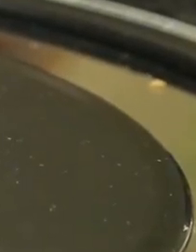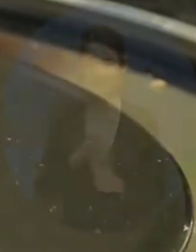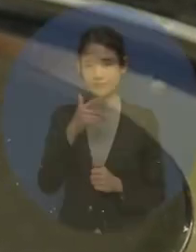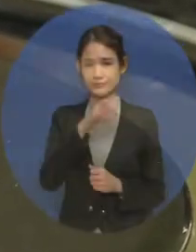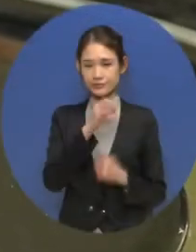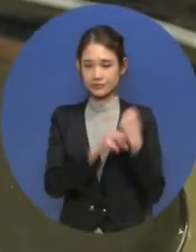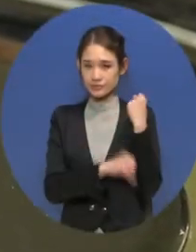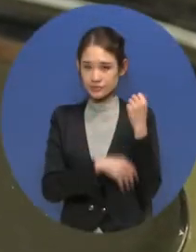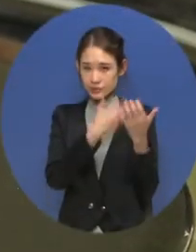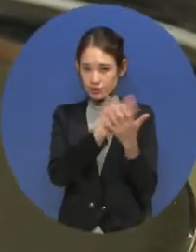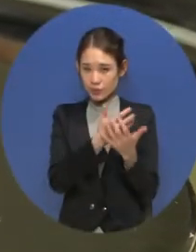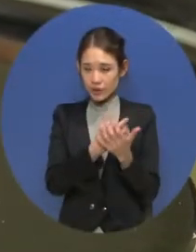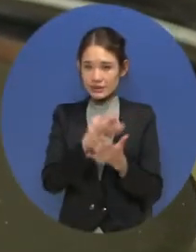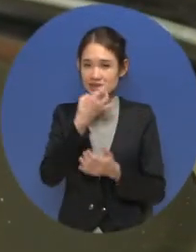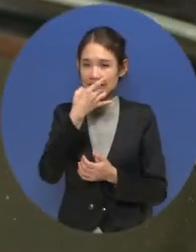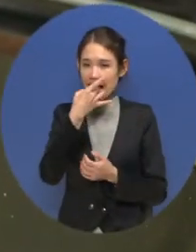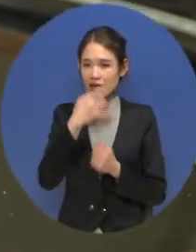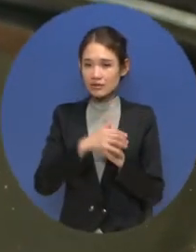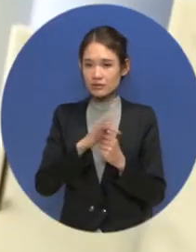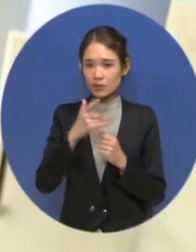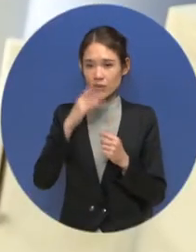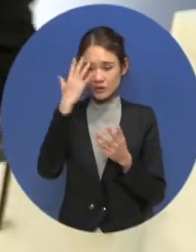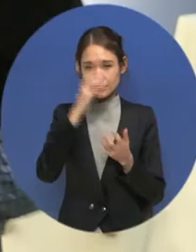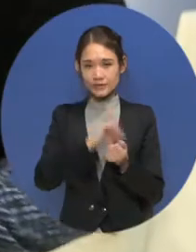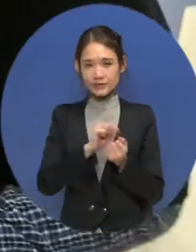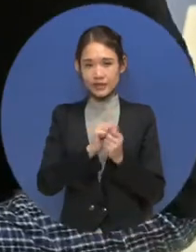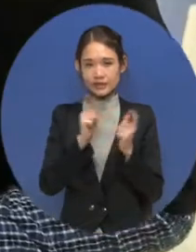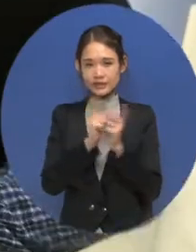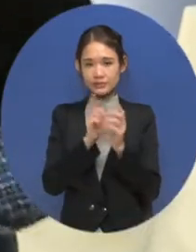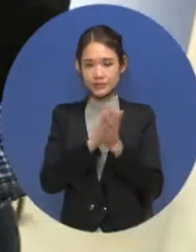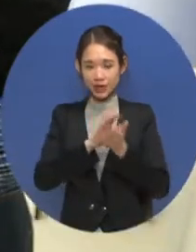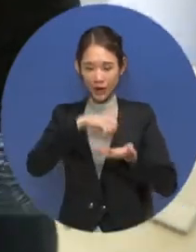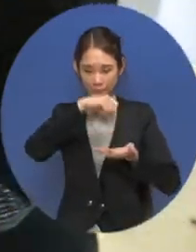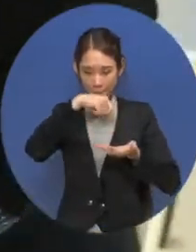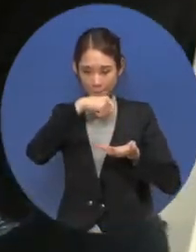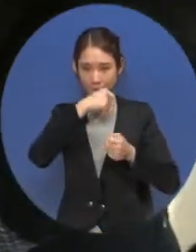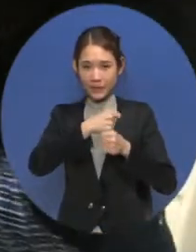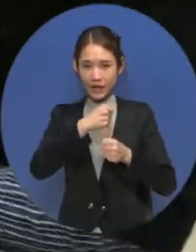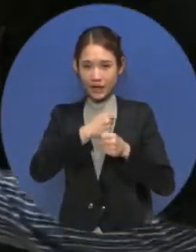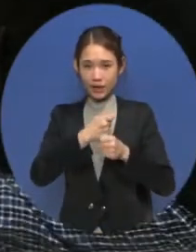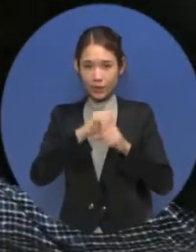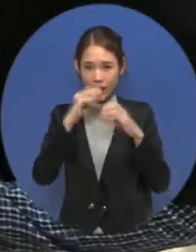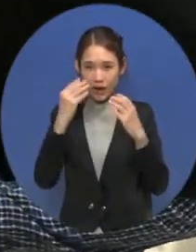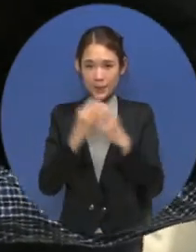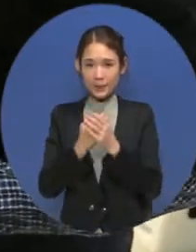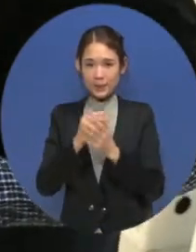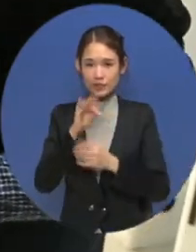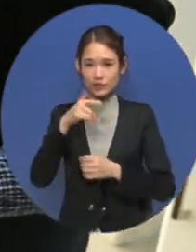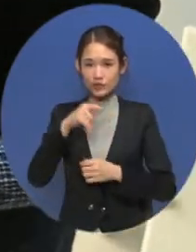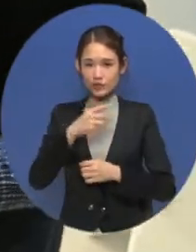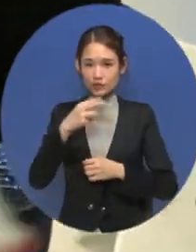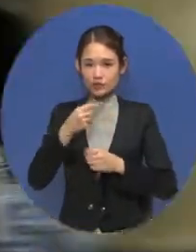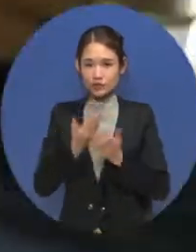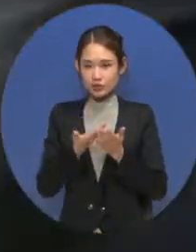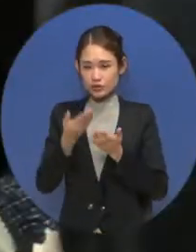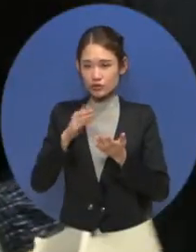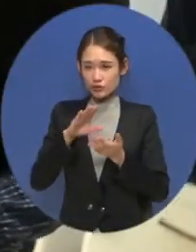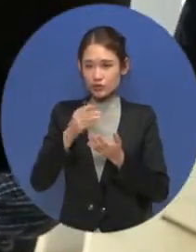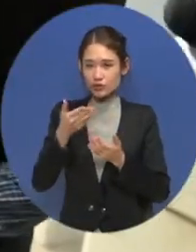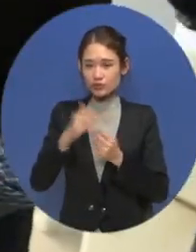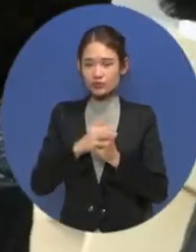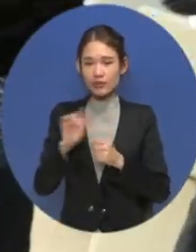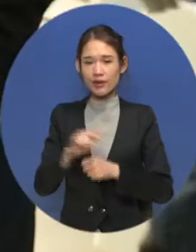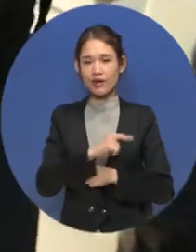누룽지의 기본 재료가 될 쌀을 조정해 직접 밥을 짓고 완성된 밥으로 누룽지를 굽는 것으로 그들의